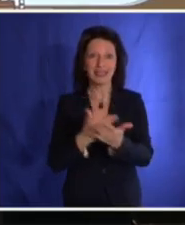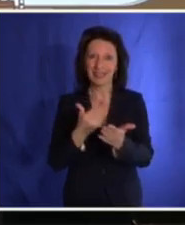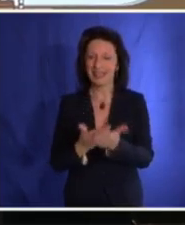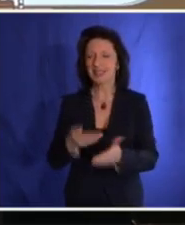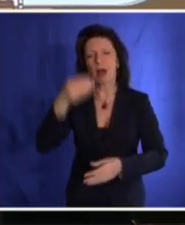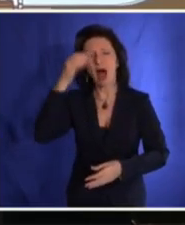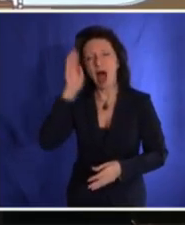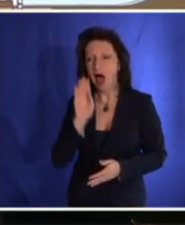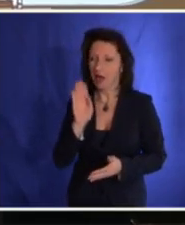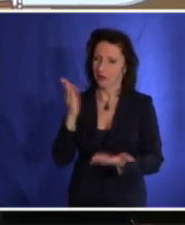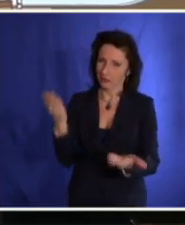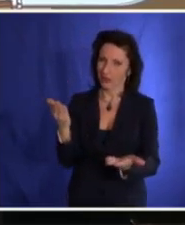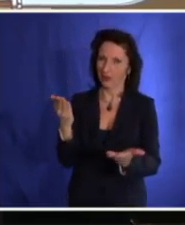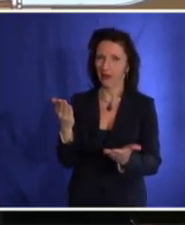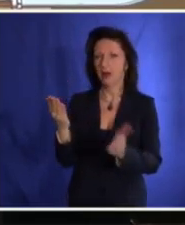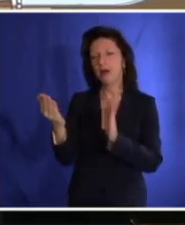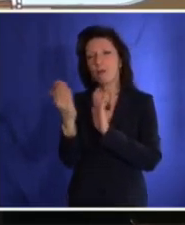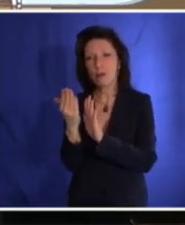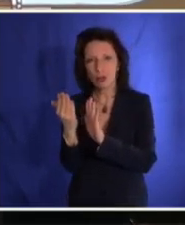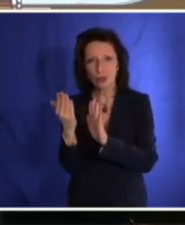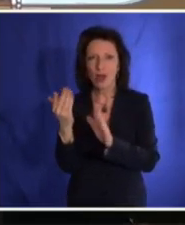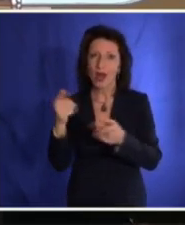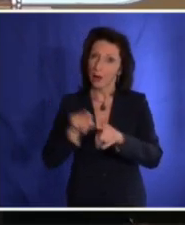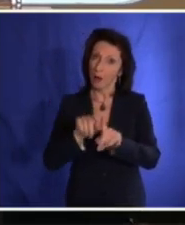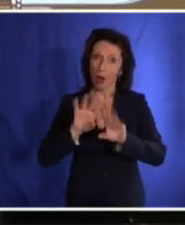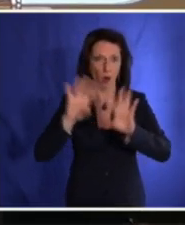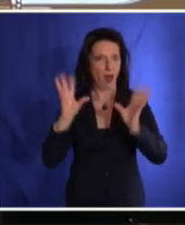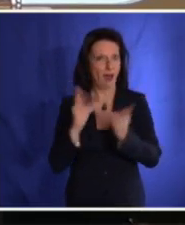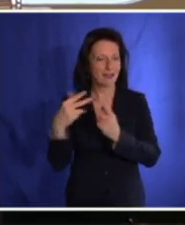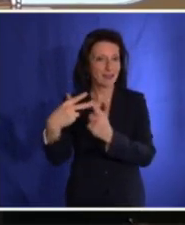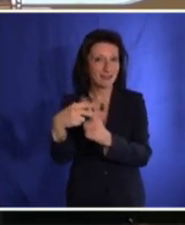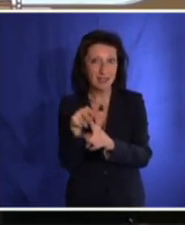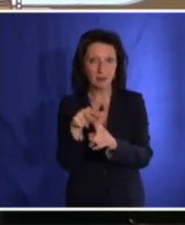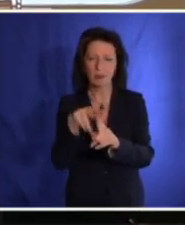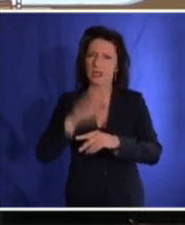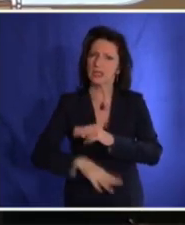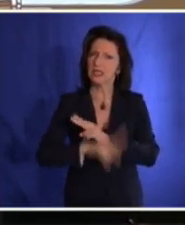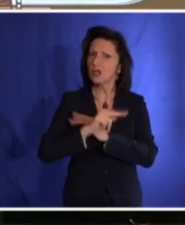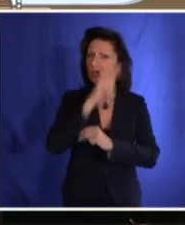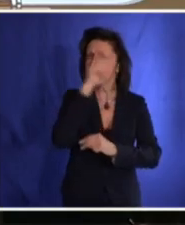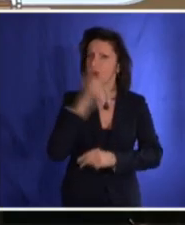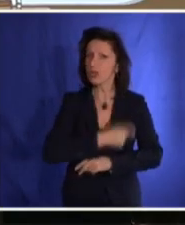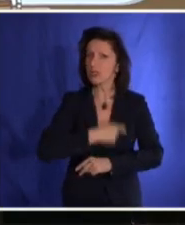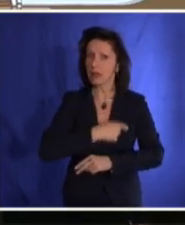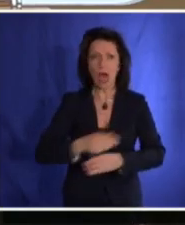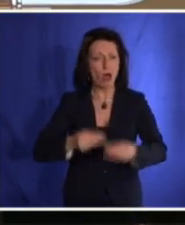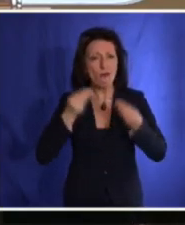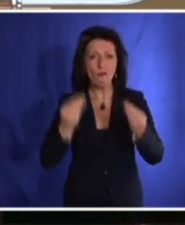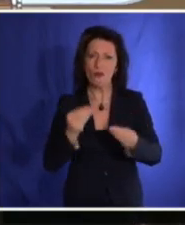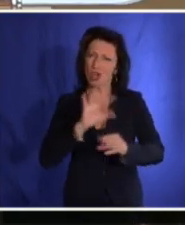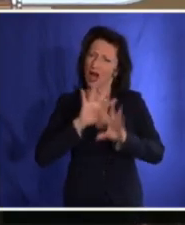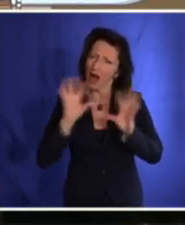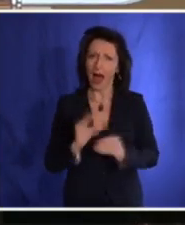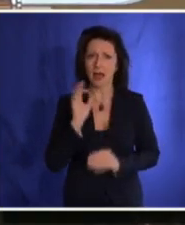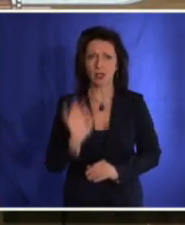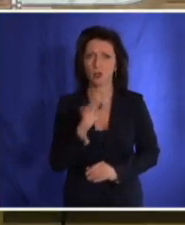Hanni, persönlich, aber auch dem gesamten Team und der Niederösterreichischen Volkspartei alles Gute, viel Erfolg.